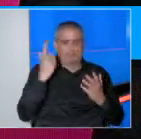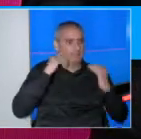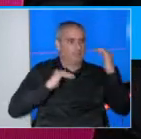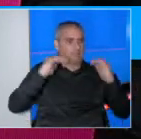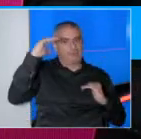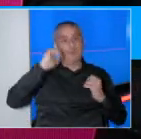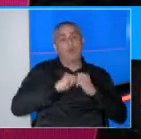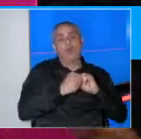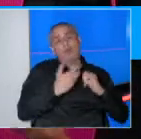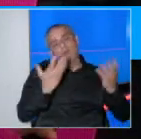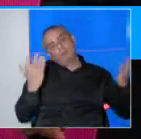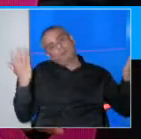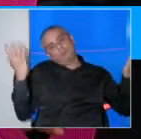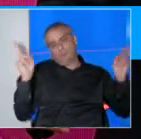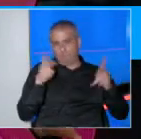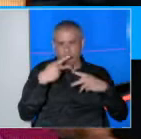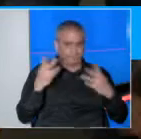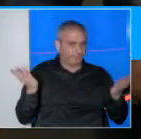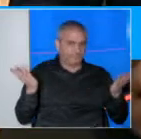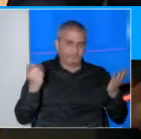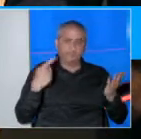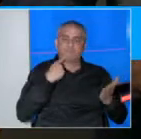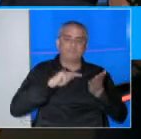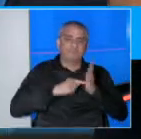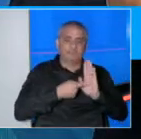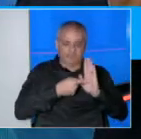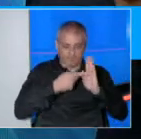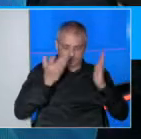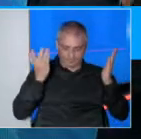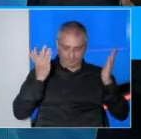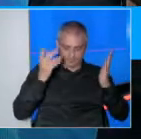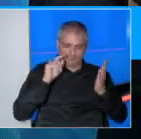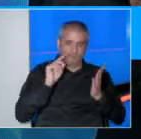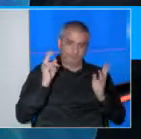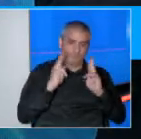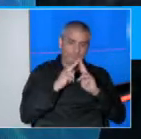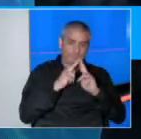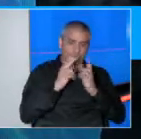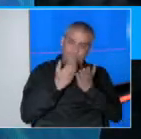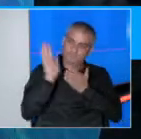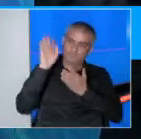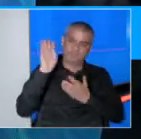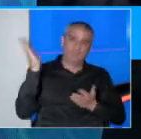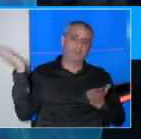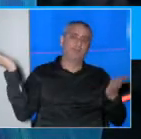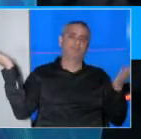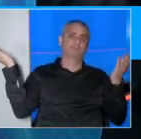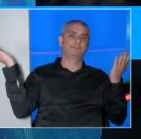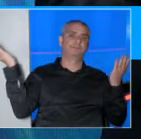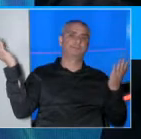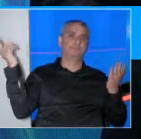או שאתה יודע, אי אפשר באמת לגשר על הפערים, אבל המטרה שלשמה התכנסתם, להזיז את נתניהו